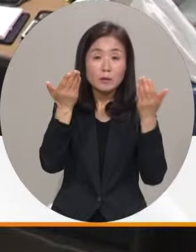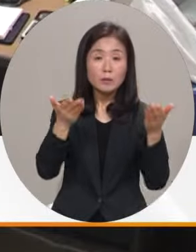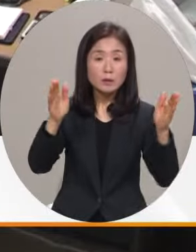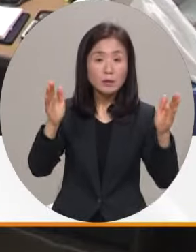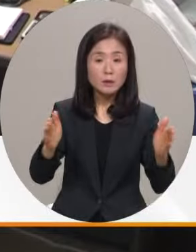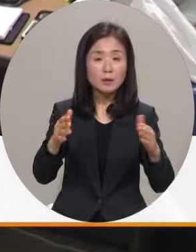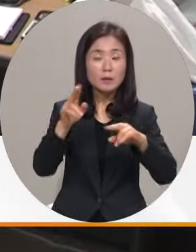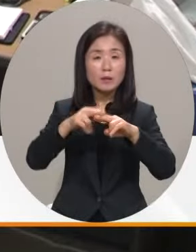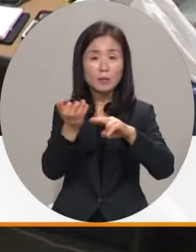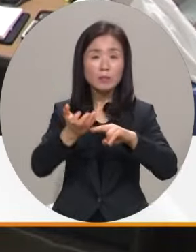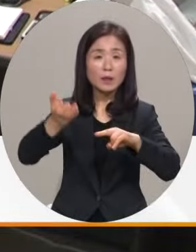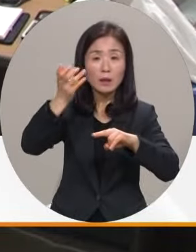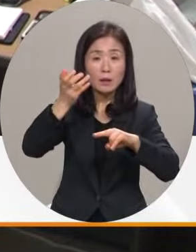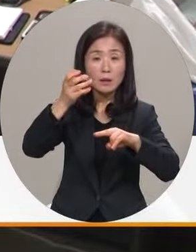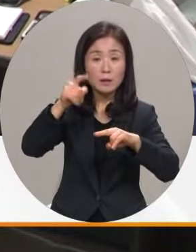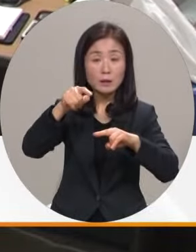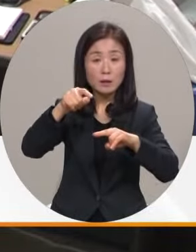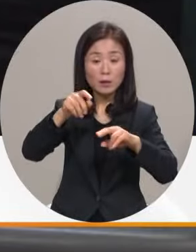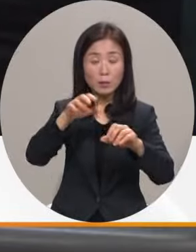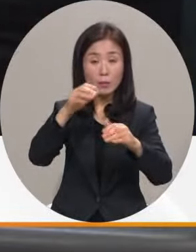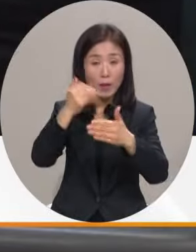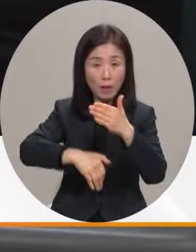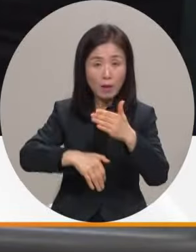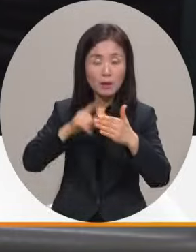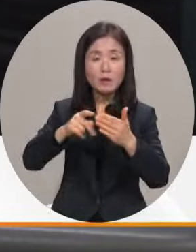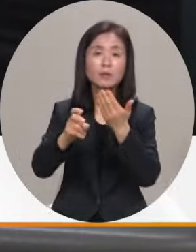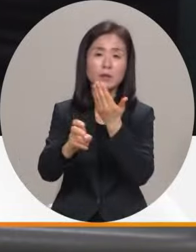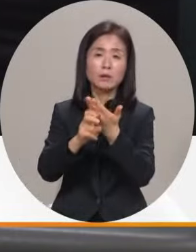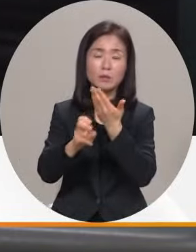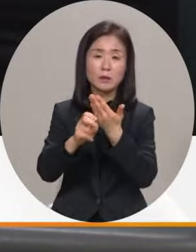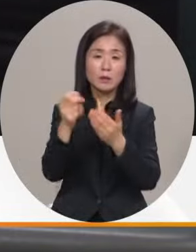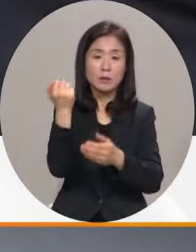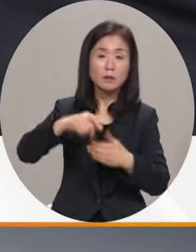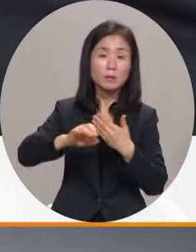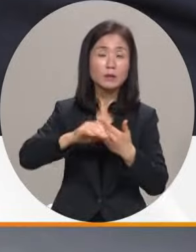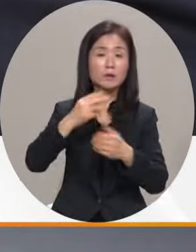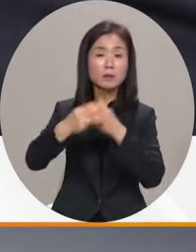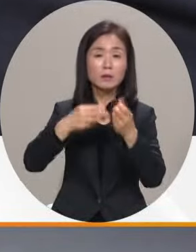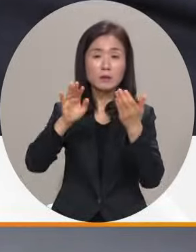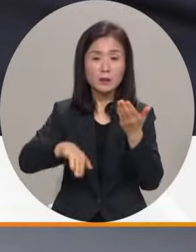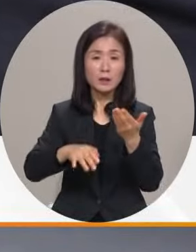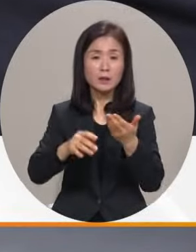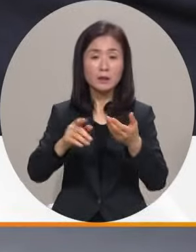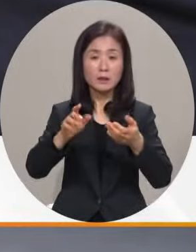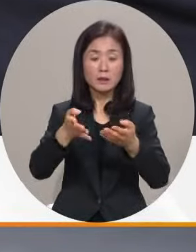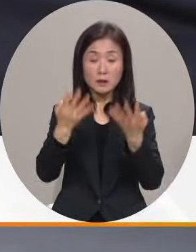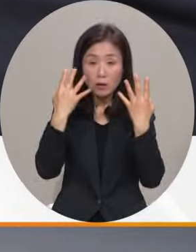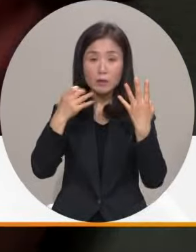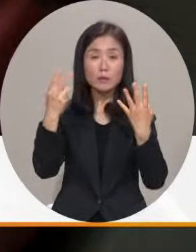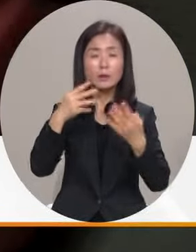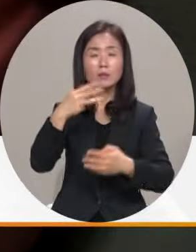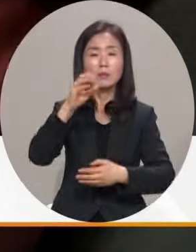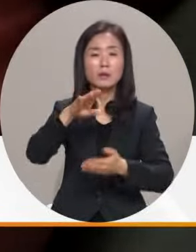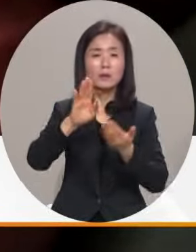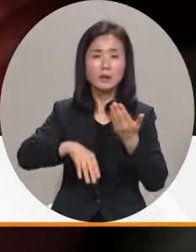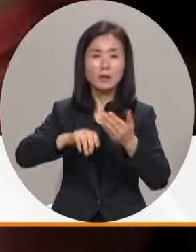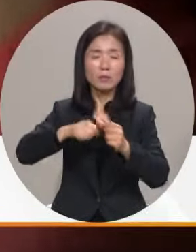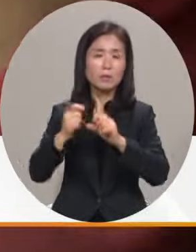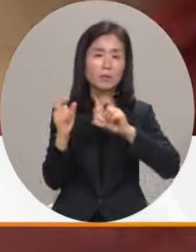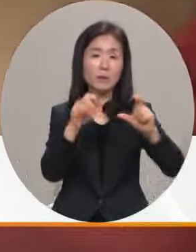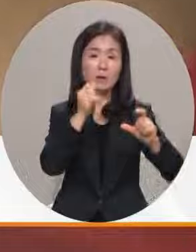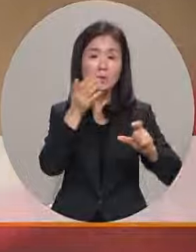건 현행법상 불법입니다 를 위반하면 3년 이하 징역이나 3천만 원 이하 벌금에 처해질 수 있지만 현장의